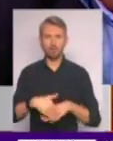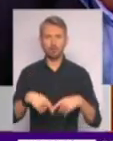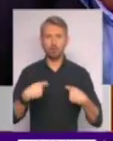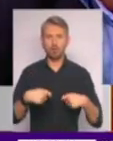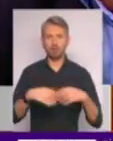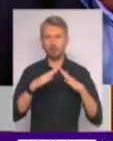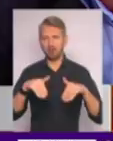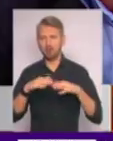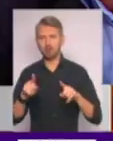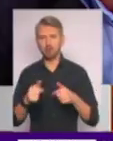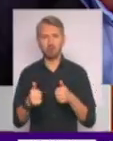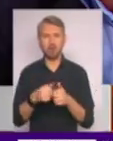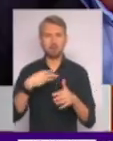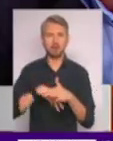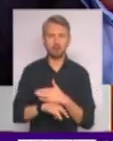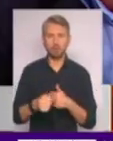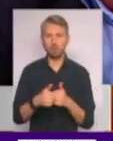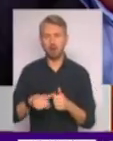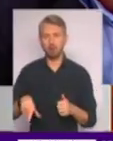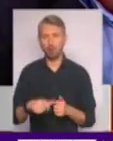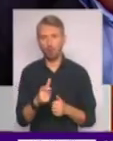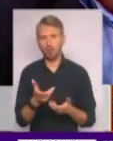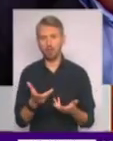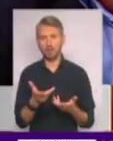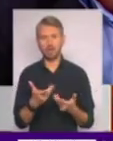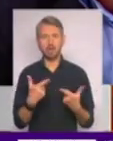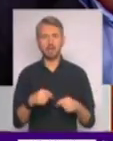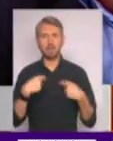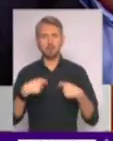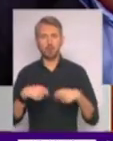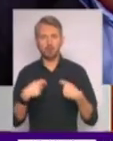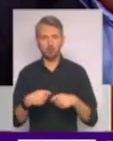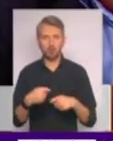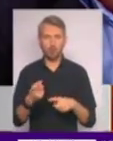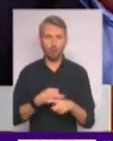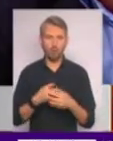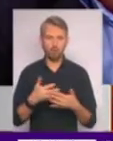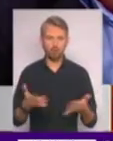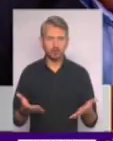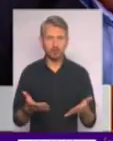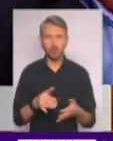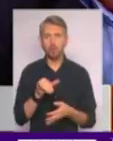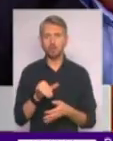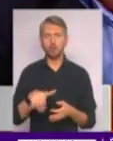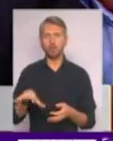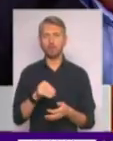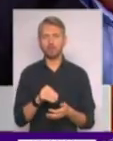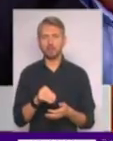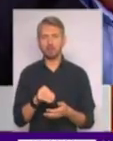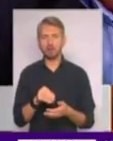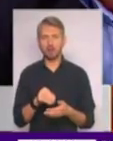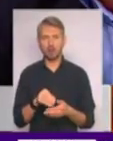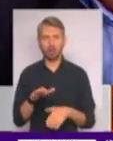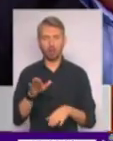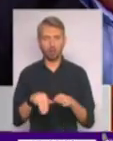які стоять біля метро, там біля дороги, там, де продають овочі і таке інше. У них у всіх іде обважування.